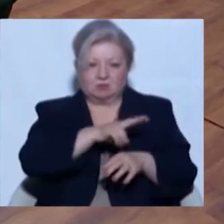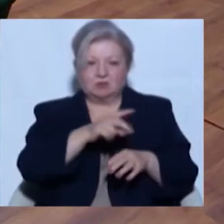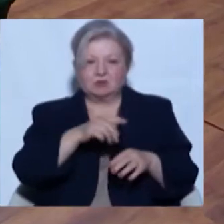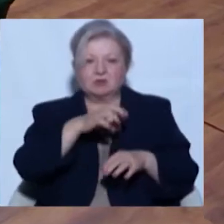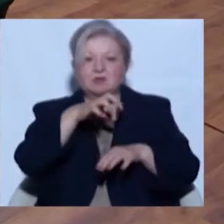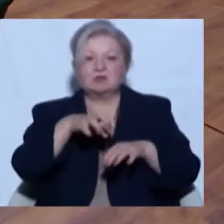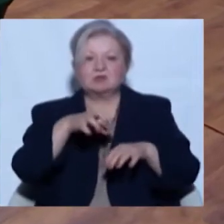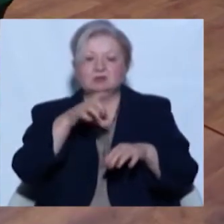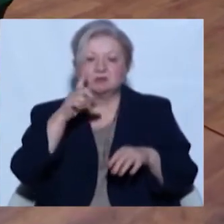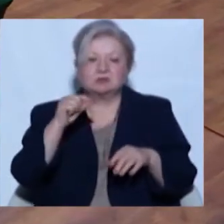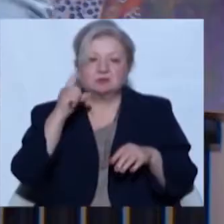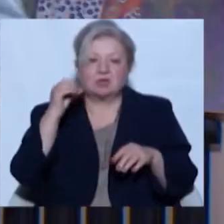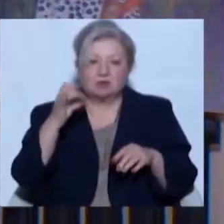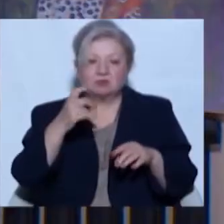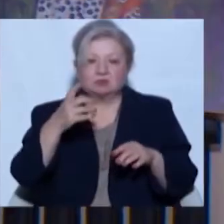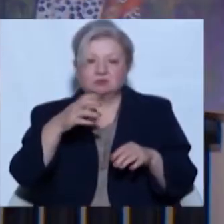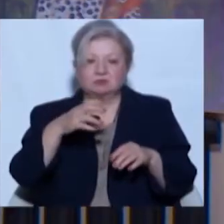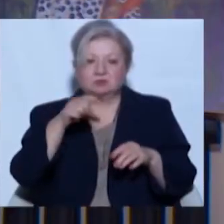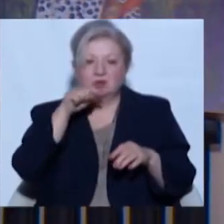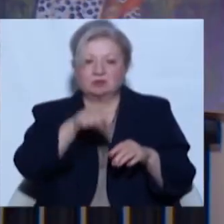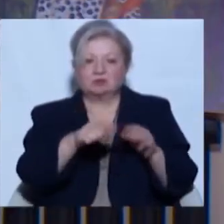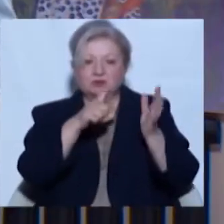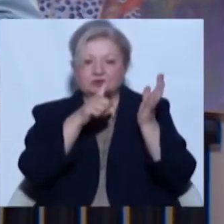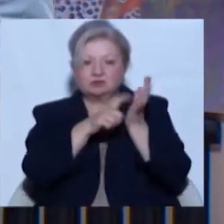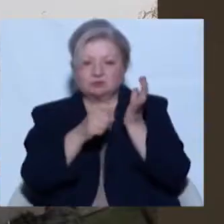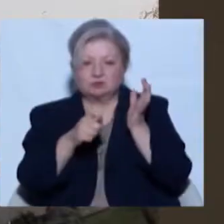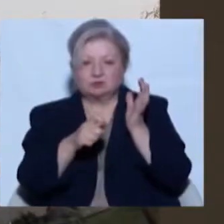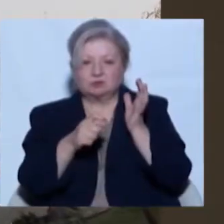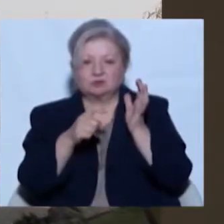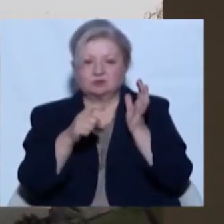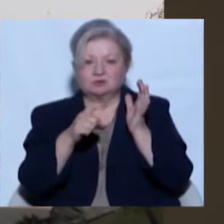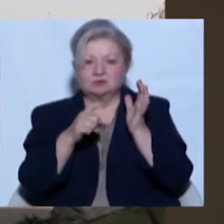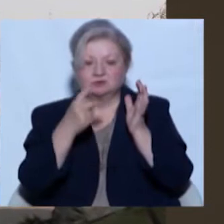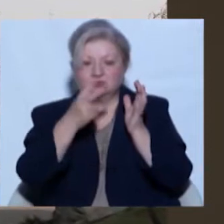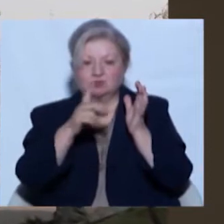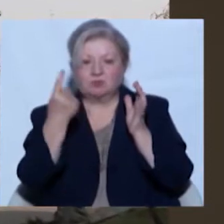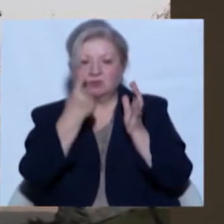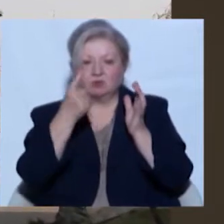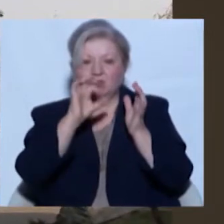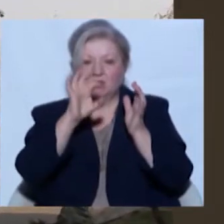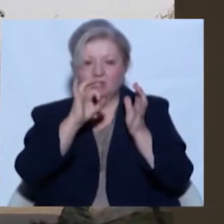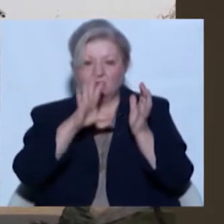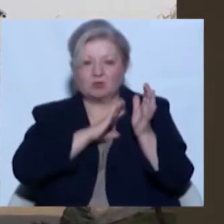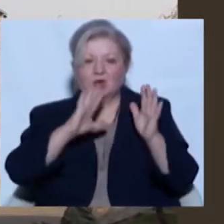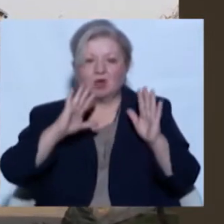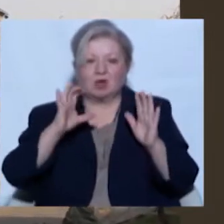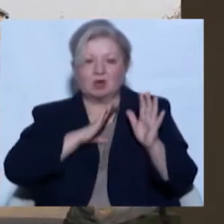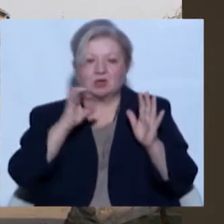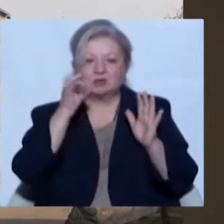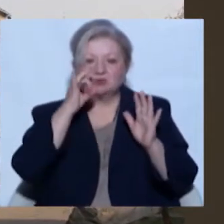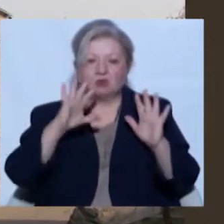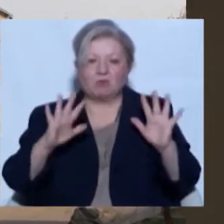მეორის ქართლისა და კახეთის მეფეებად კურთხევა 1745 წელს 1 ოქტომბერს მოხდა სვეტიცხოვლში. ეს ისტორიული მოვლენა იყო,